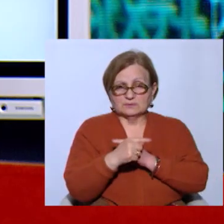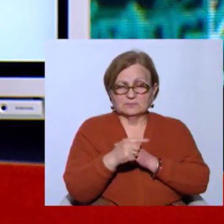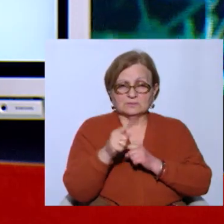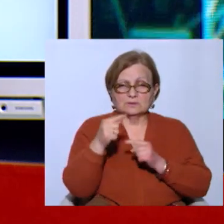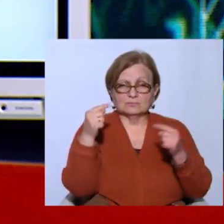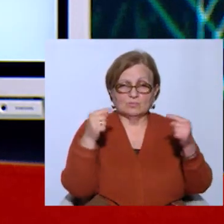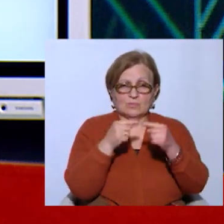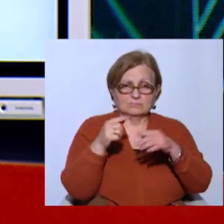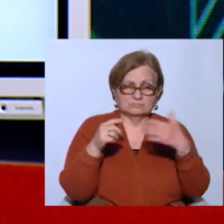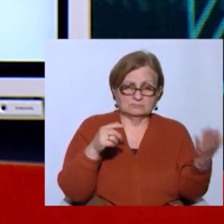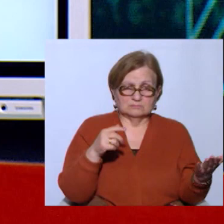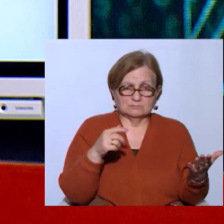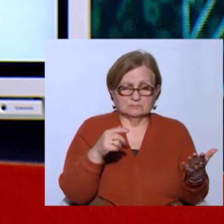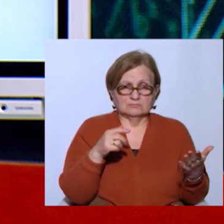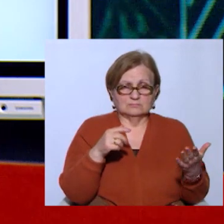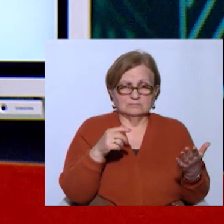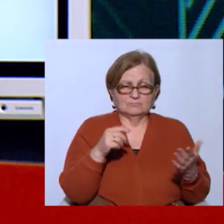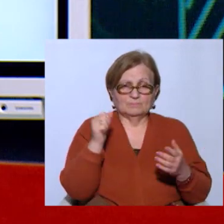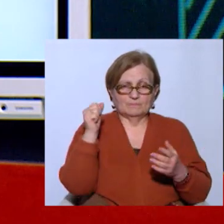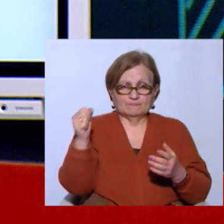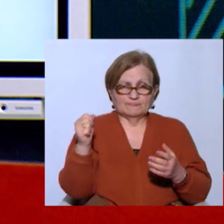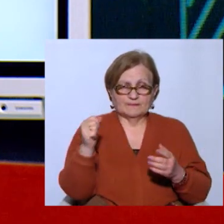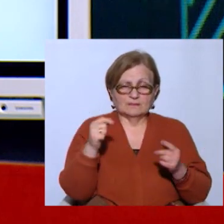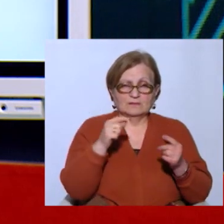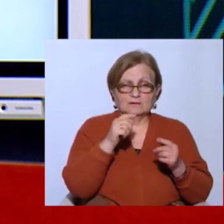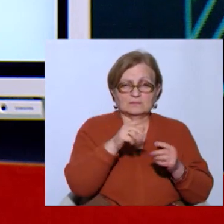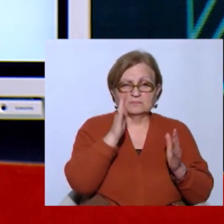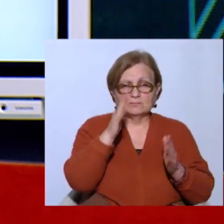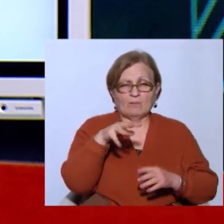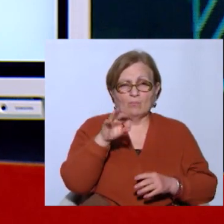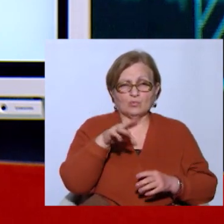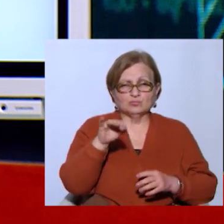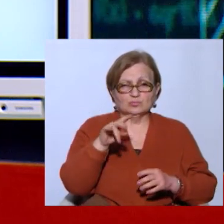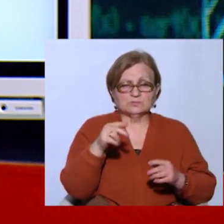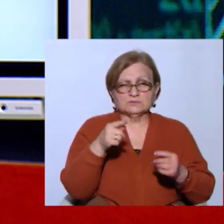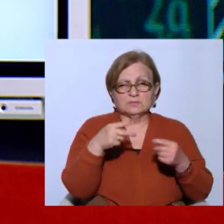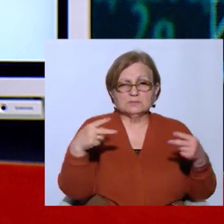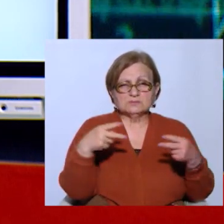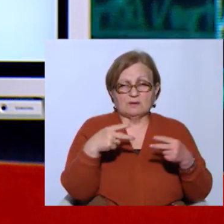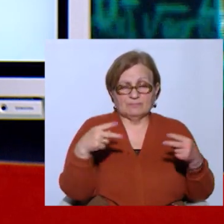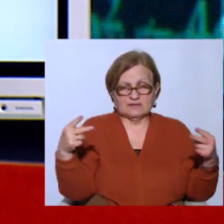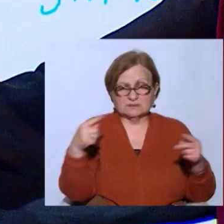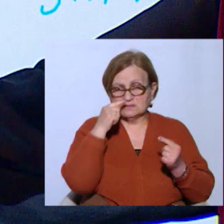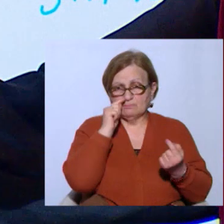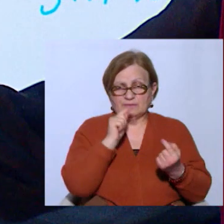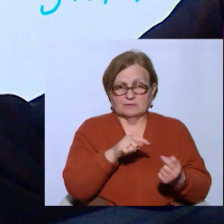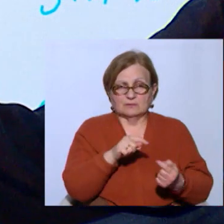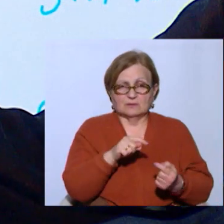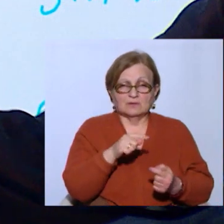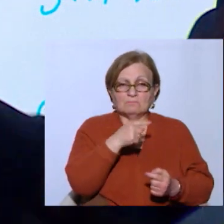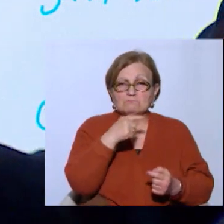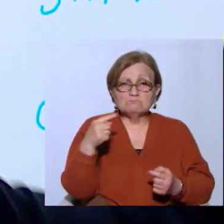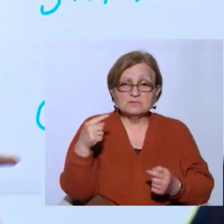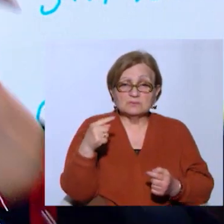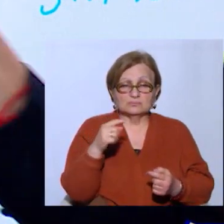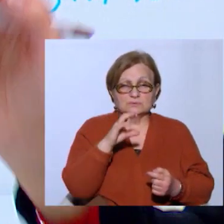სამკუთხედი მოპირდაპირე მხარეს არის, ანუ აცერტილის X-ის მოდულის ტოლი ნიშნით საპირისპირო. ანუ ცერტილის კოორდინატები არის